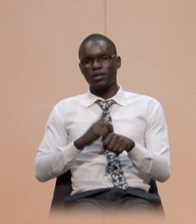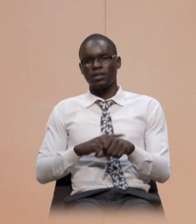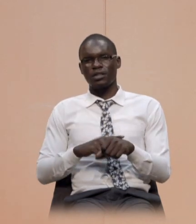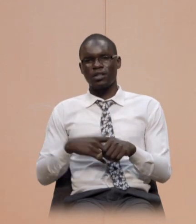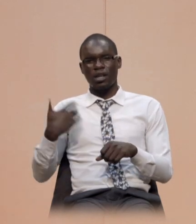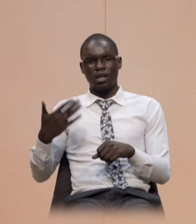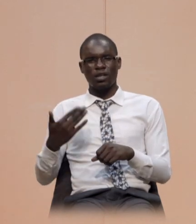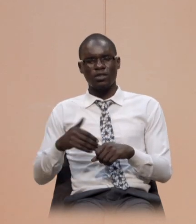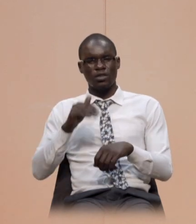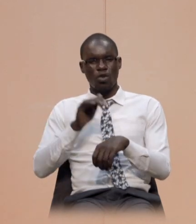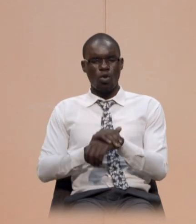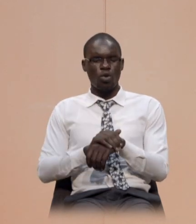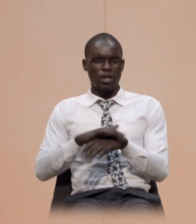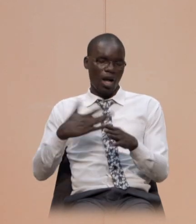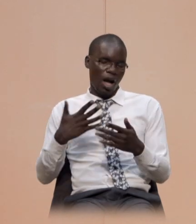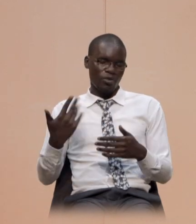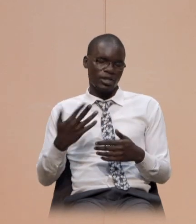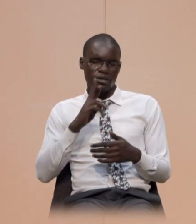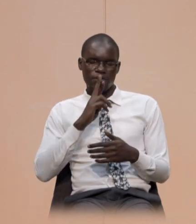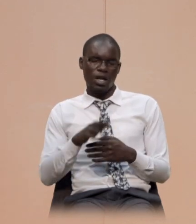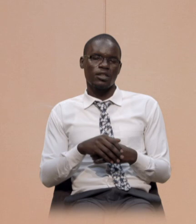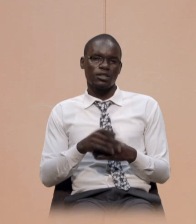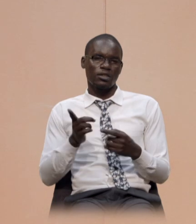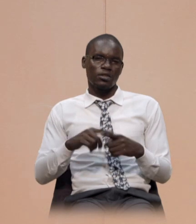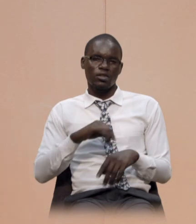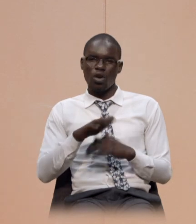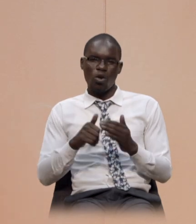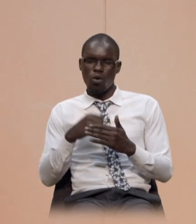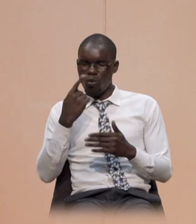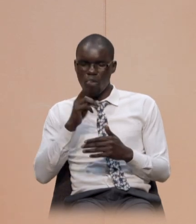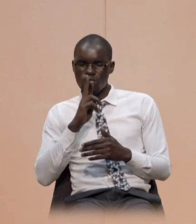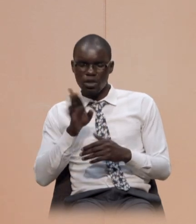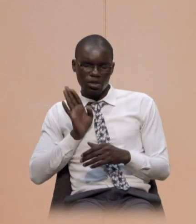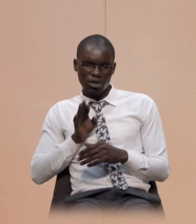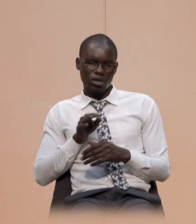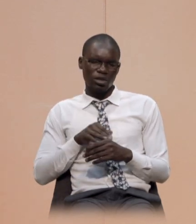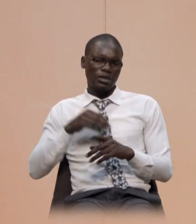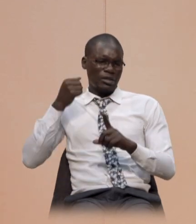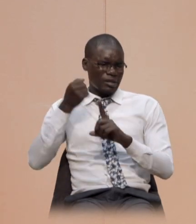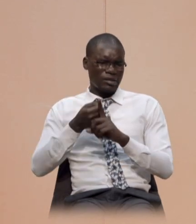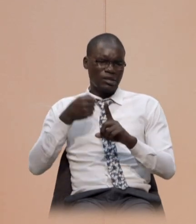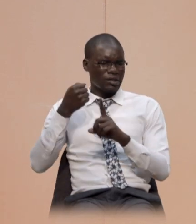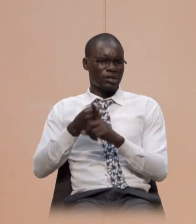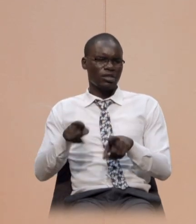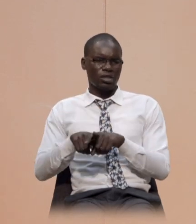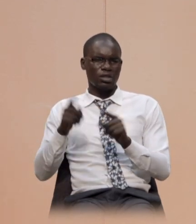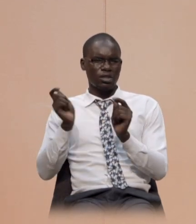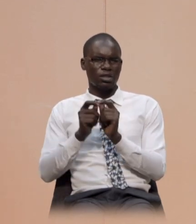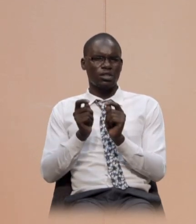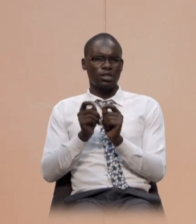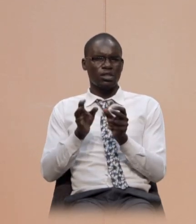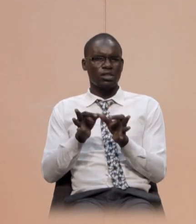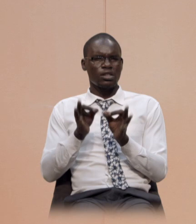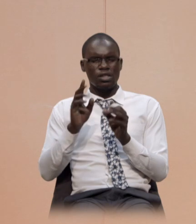walikuwa wanashikilia vitu vilivyo. Lakini kwa wale ambao ni wake na mama, wanaumia kwa sababu kitu ya kwanza